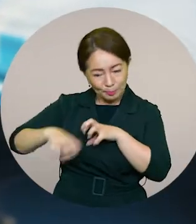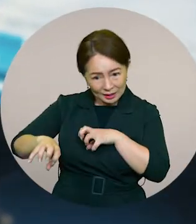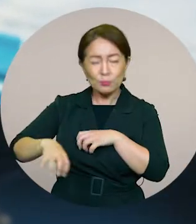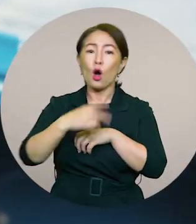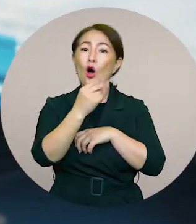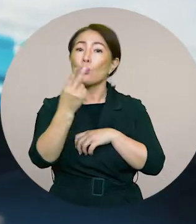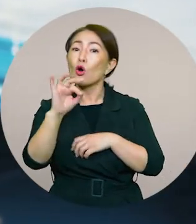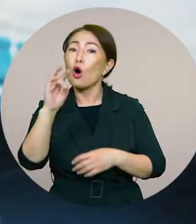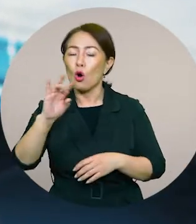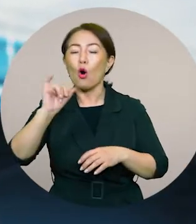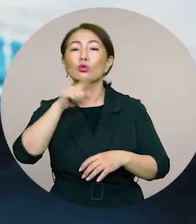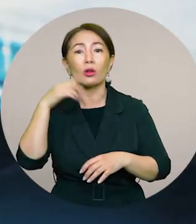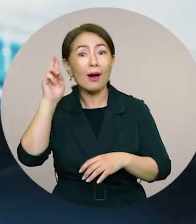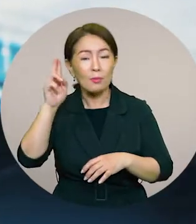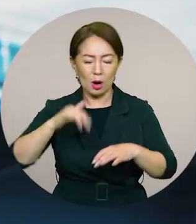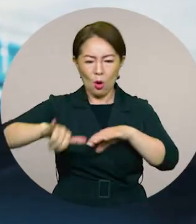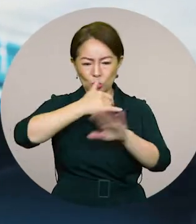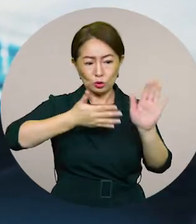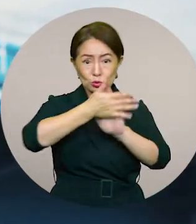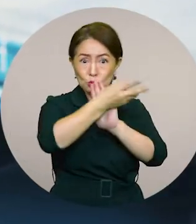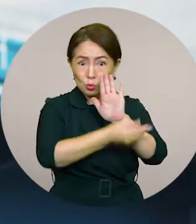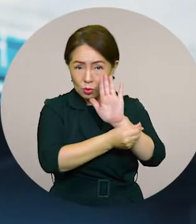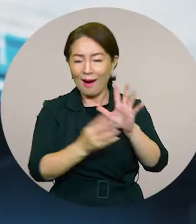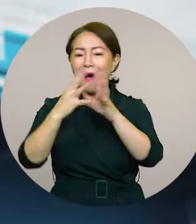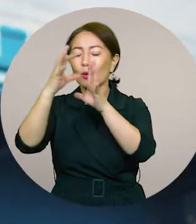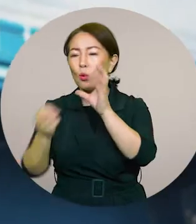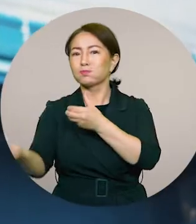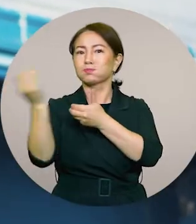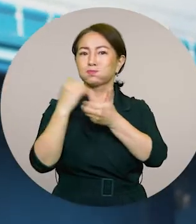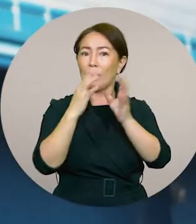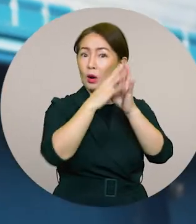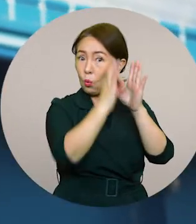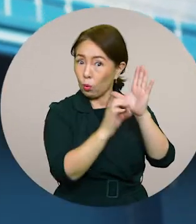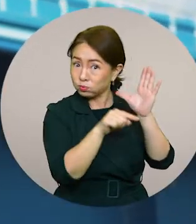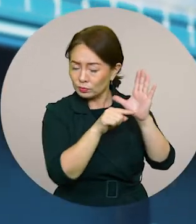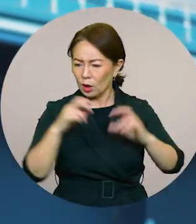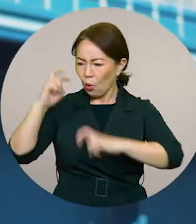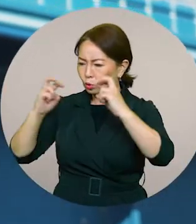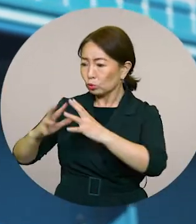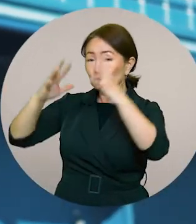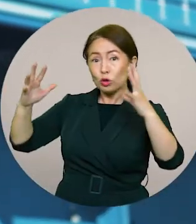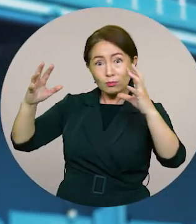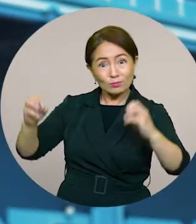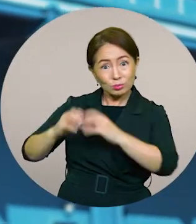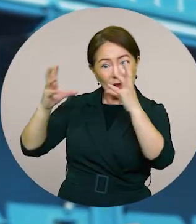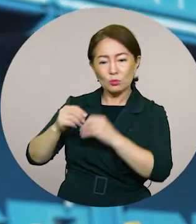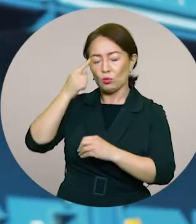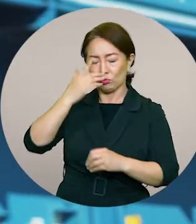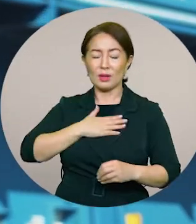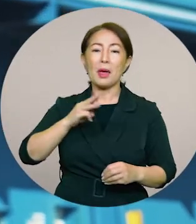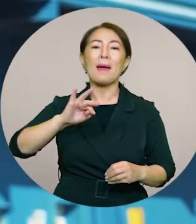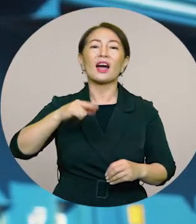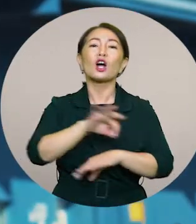онд оюу толгой компани дангаараа улсын төсвийн 10%-ийг бүрдүүлсэн. Тэгэхээр энэхүү аж үйлдвэрийн том зохицолбор Монголын мега төсөл